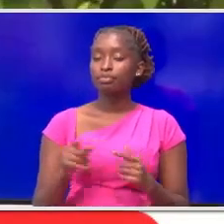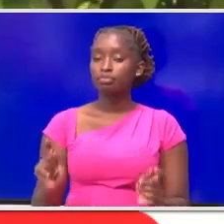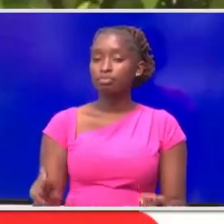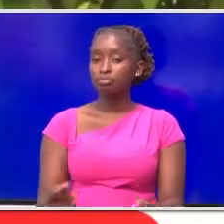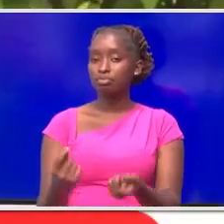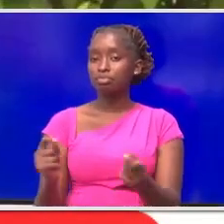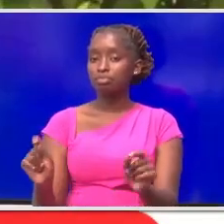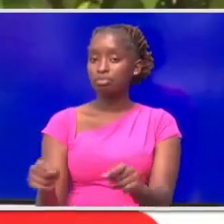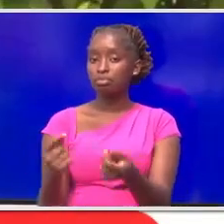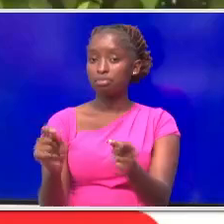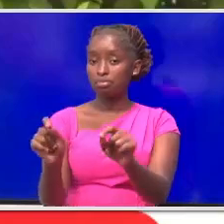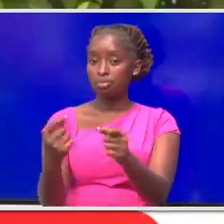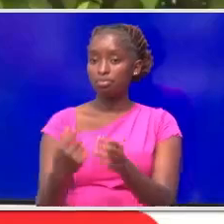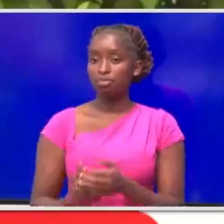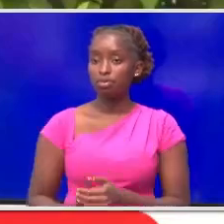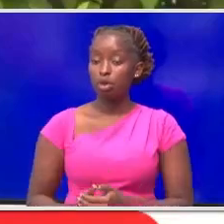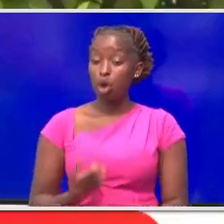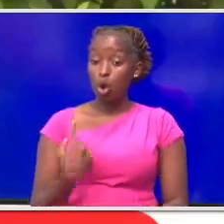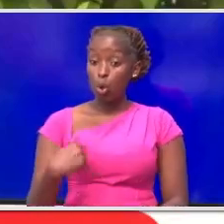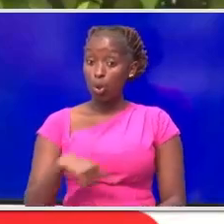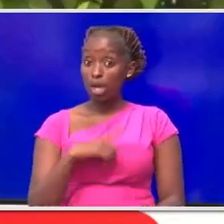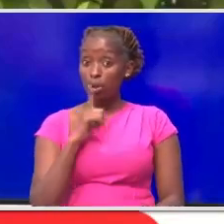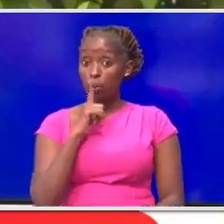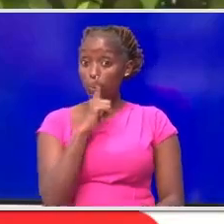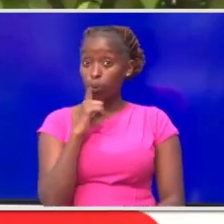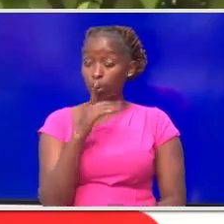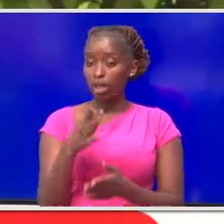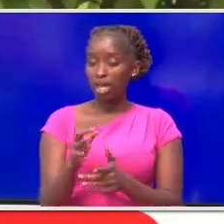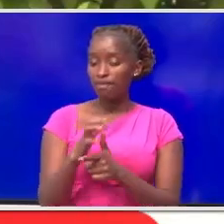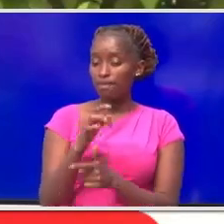Tunatishiwa pia hapa, wale ambao tunatoa ushahidi.